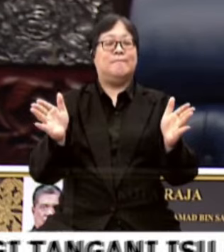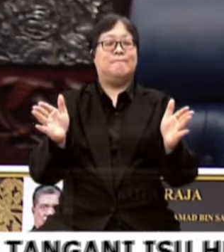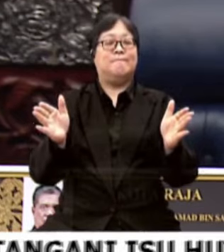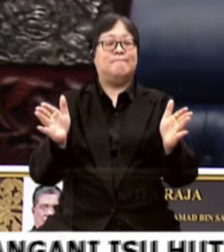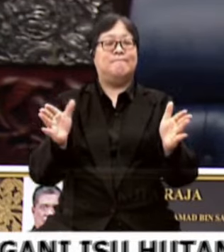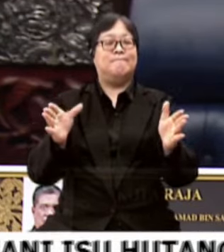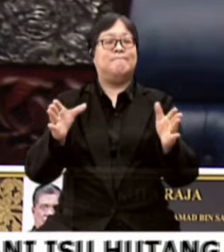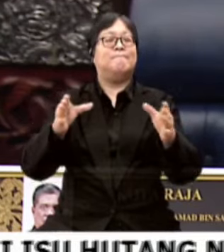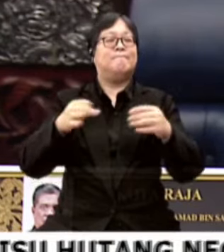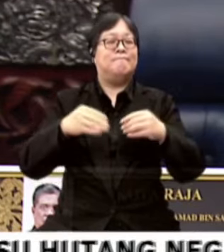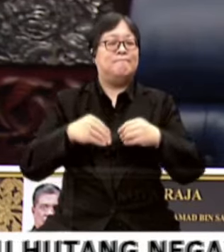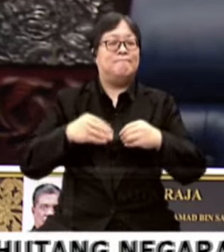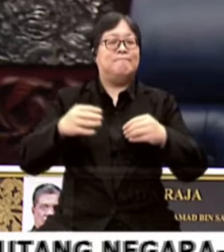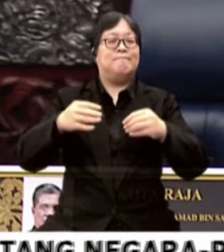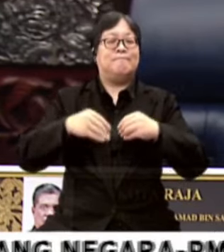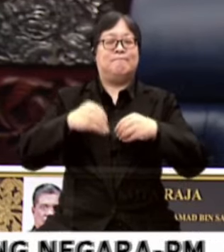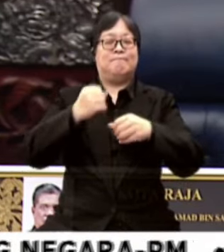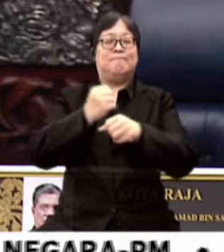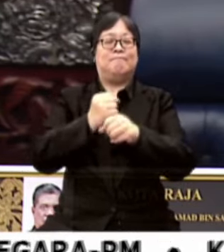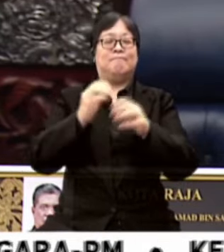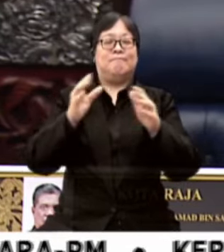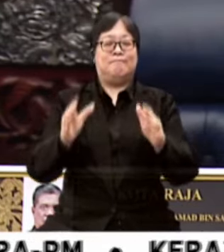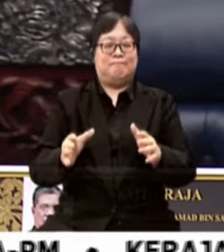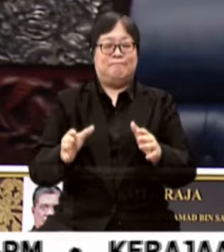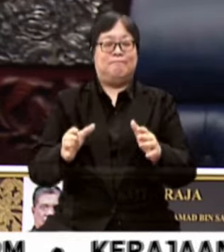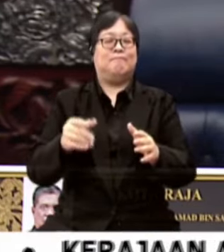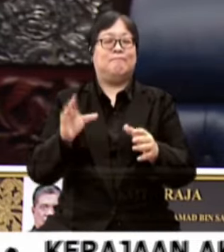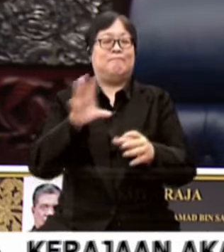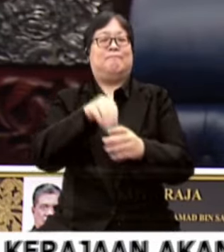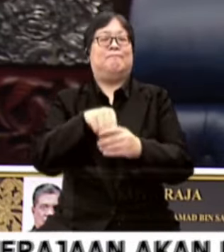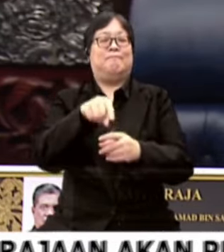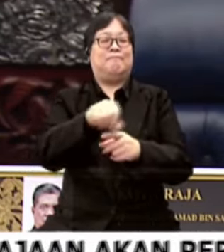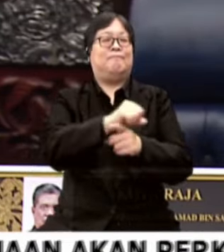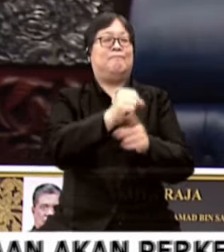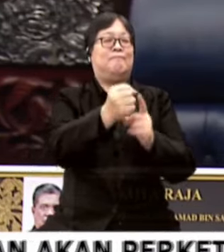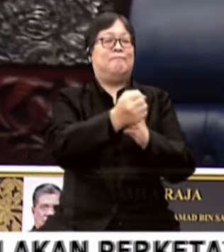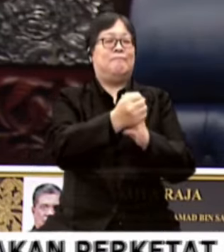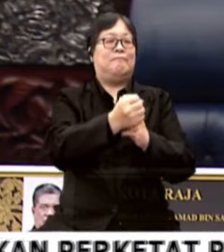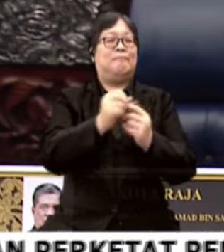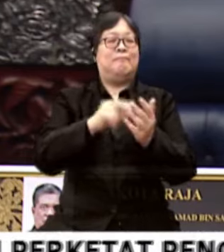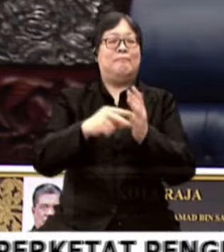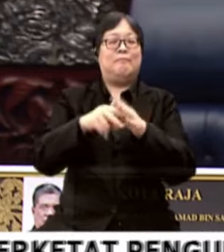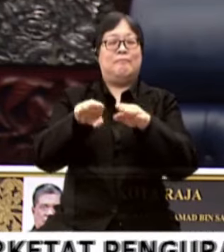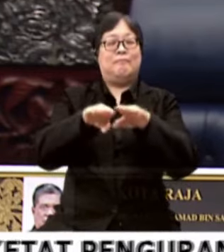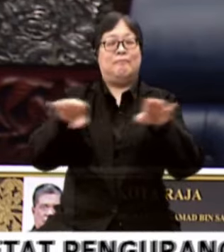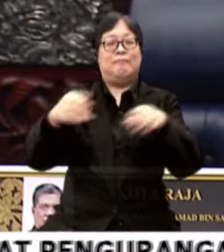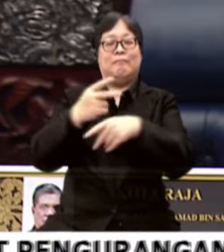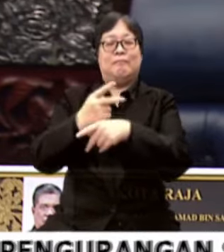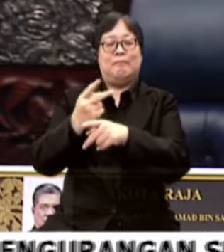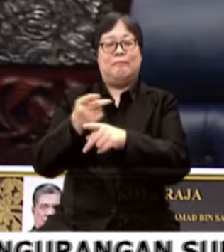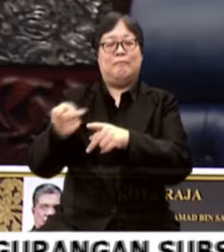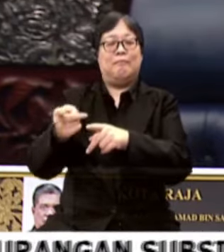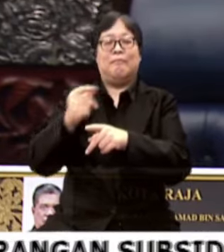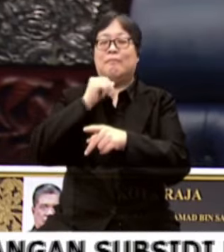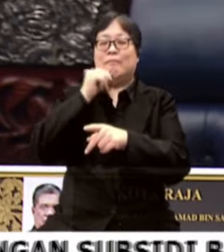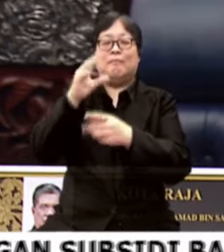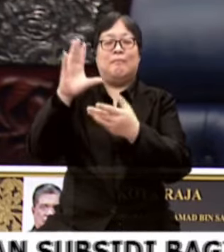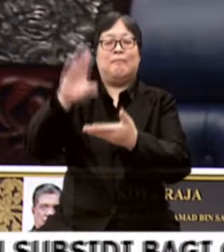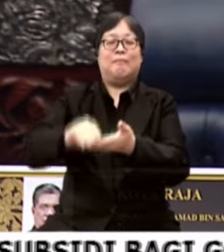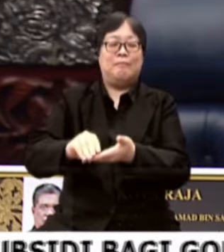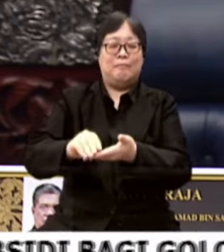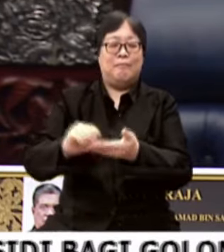mengambil pekerja-pekerja yang berada dalam situasi ini supaya produktif mereka tidak terus terhapus